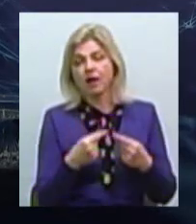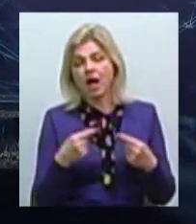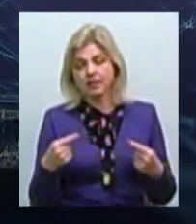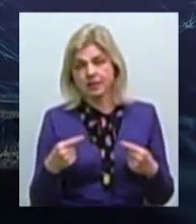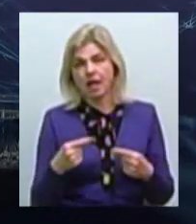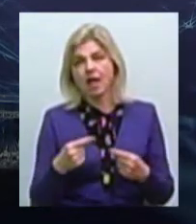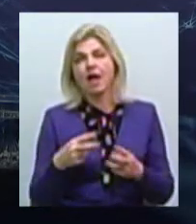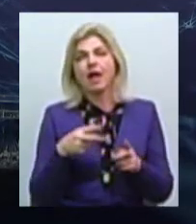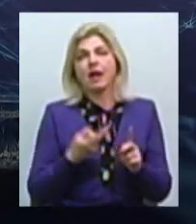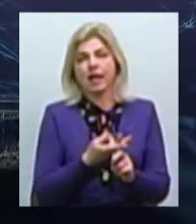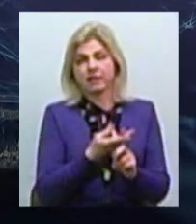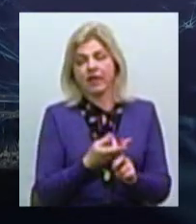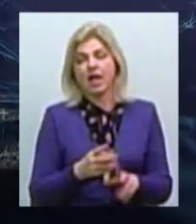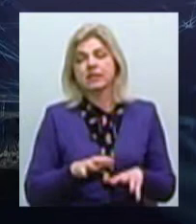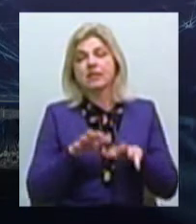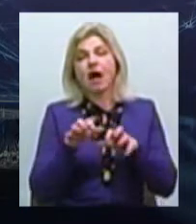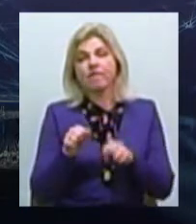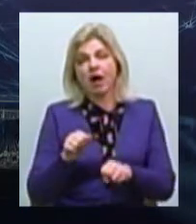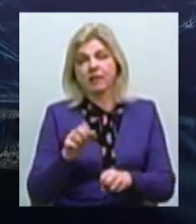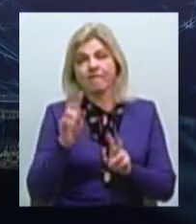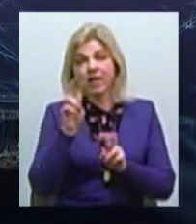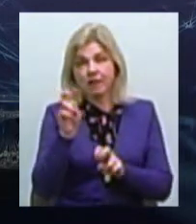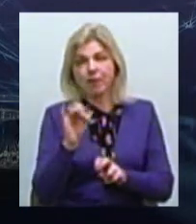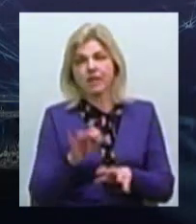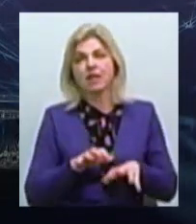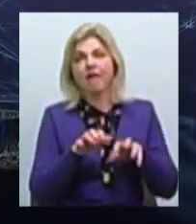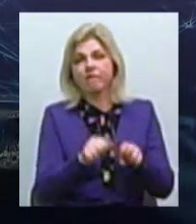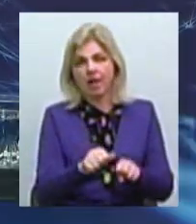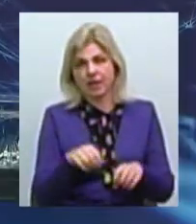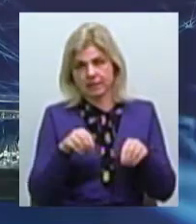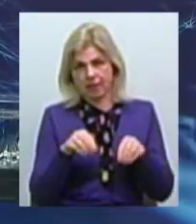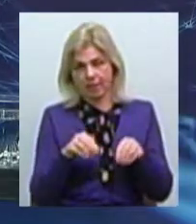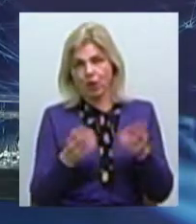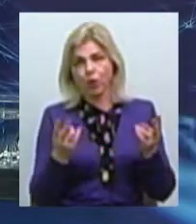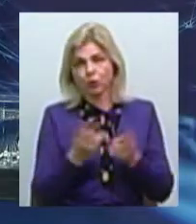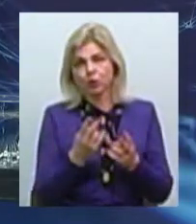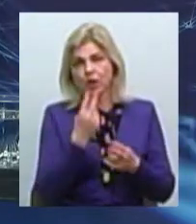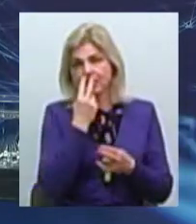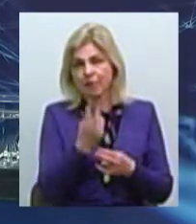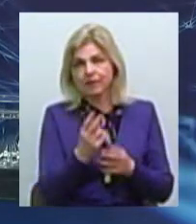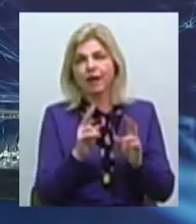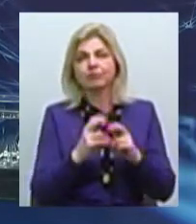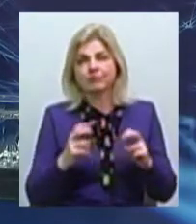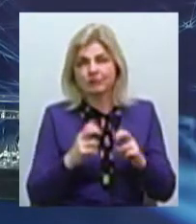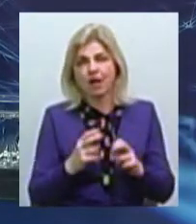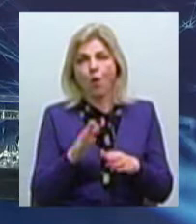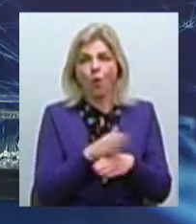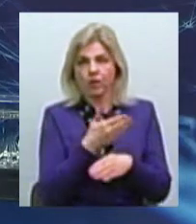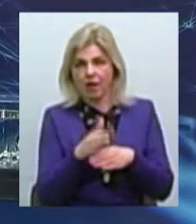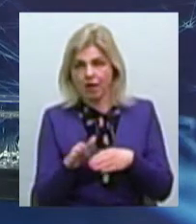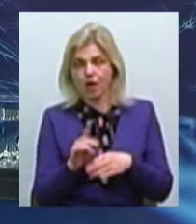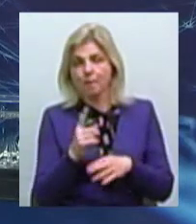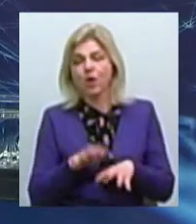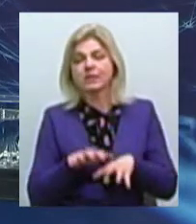захват юридических лиц и захват земли вот их нужно рассматривать чуть в отдельности потому что захват